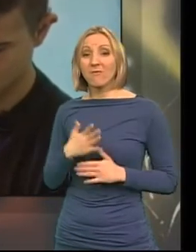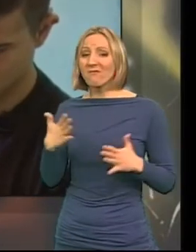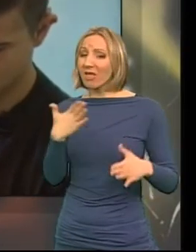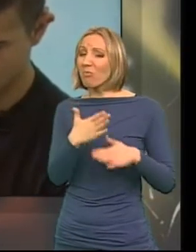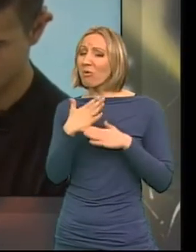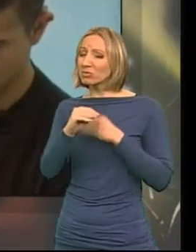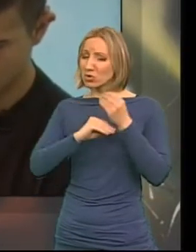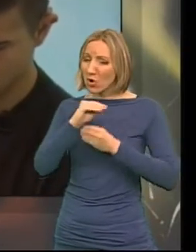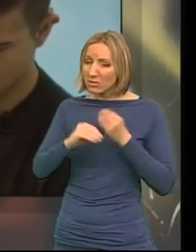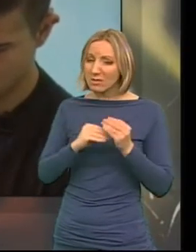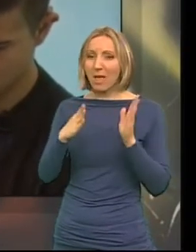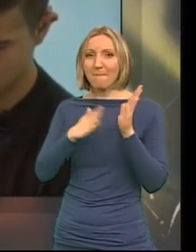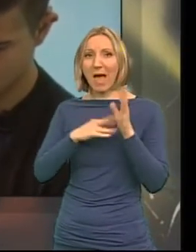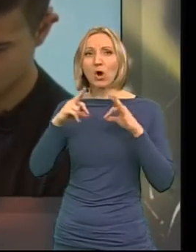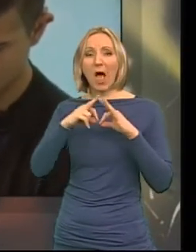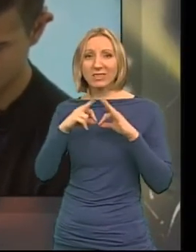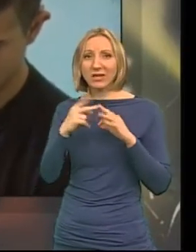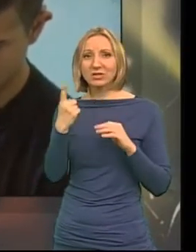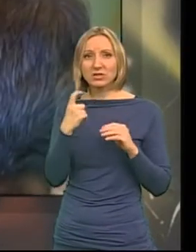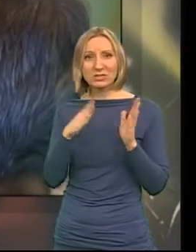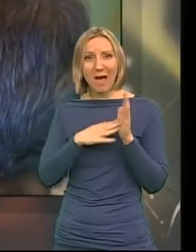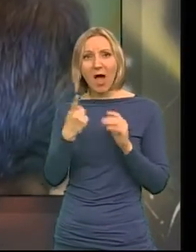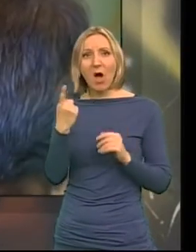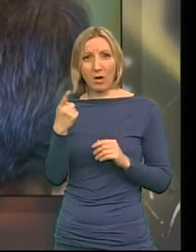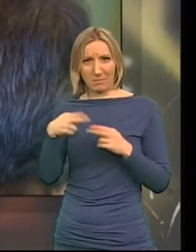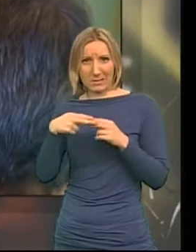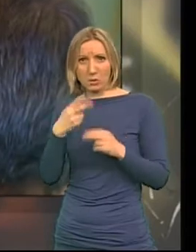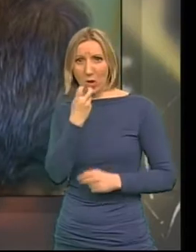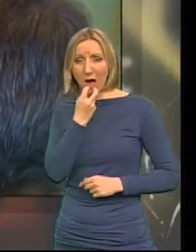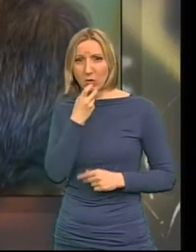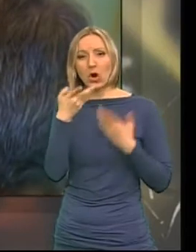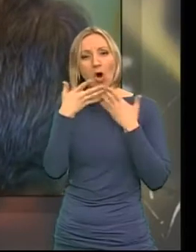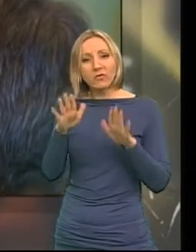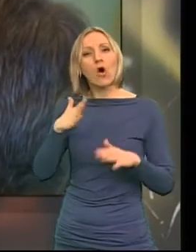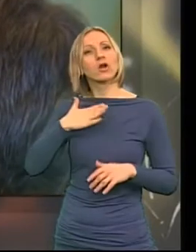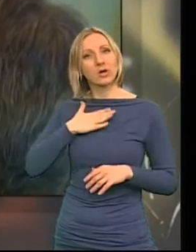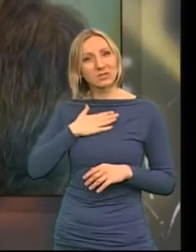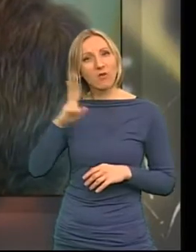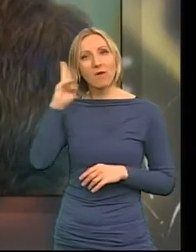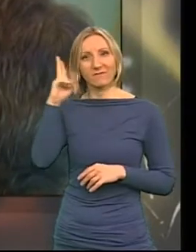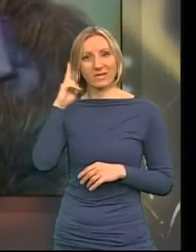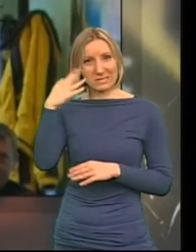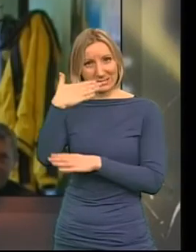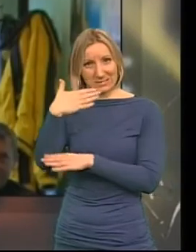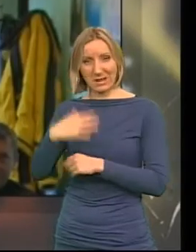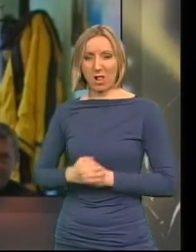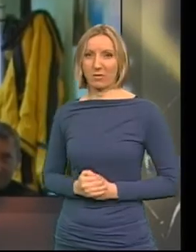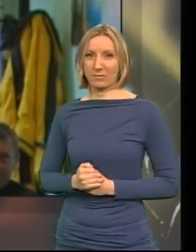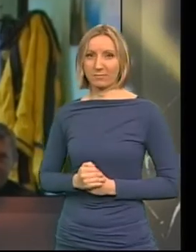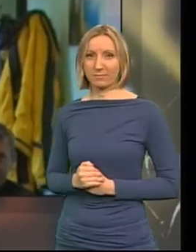pomoć roditelja, Marko Andrejić iz Majura kod Jagodine otvorio je svoj frizerski salon.